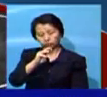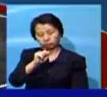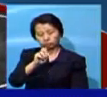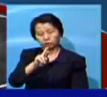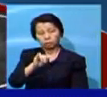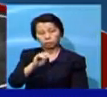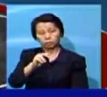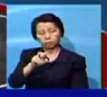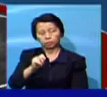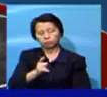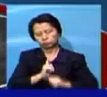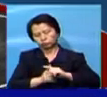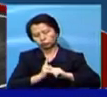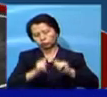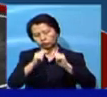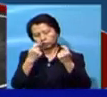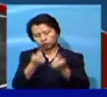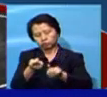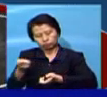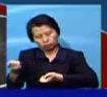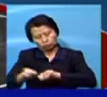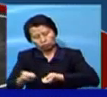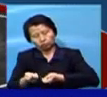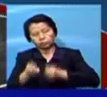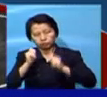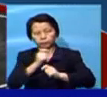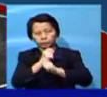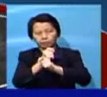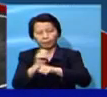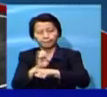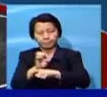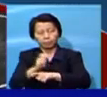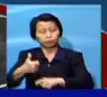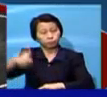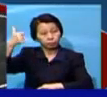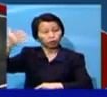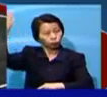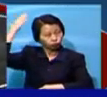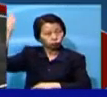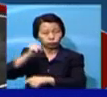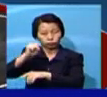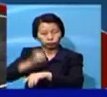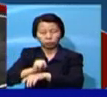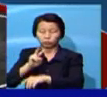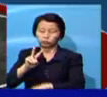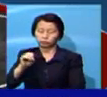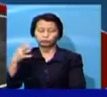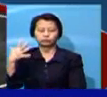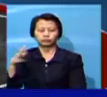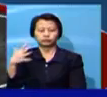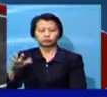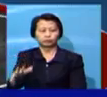op hoki wanita mampu mertahankan pingat yang diangi di Singapura 2015